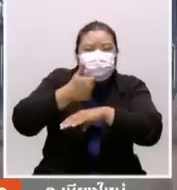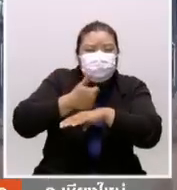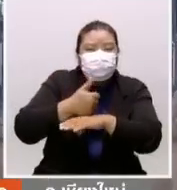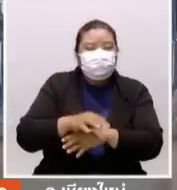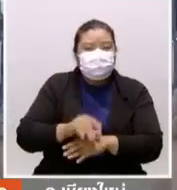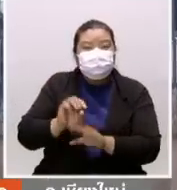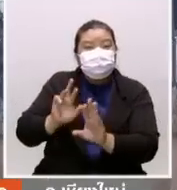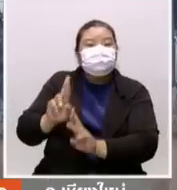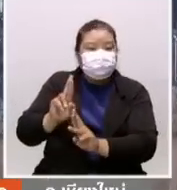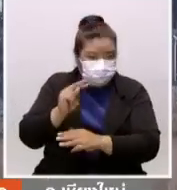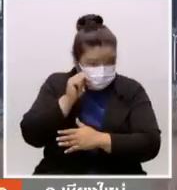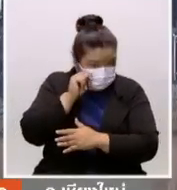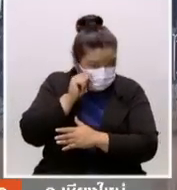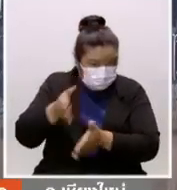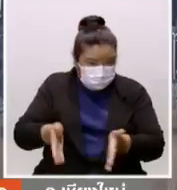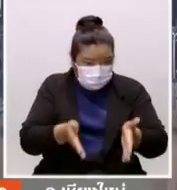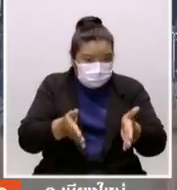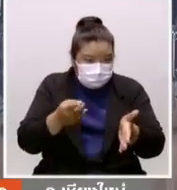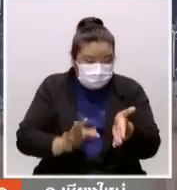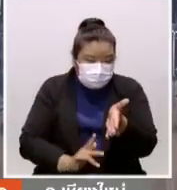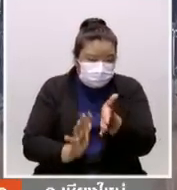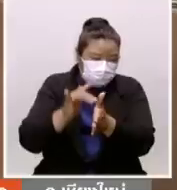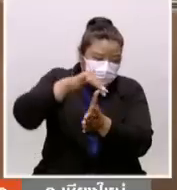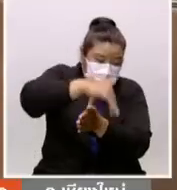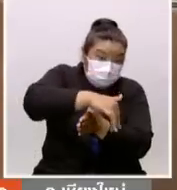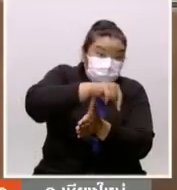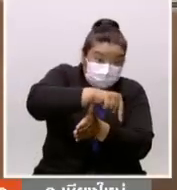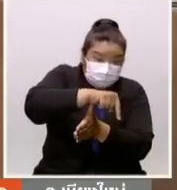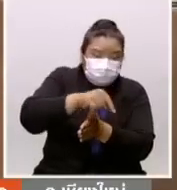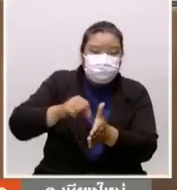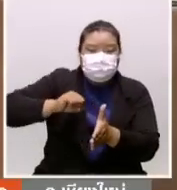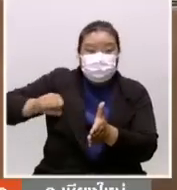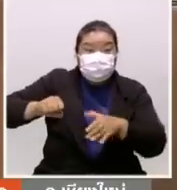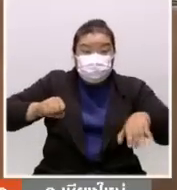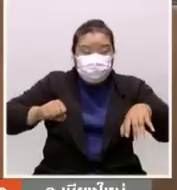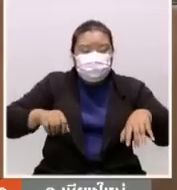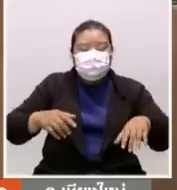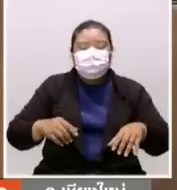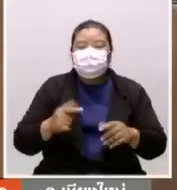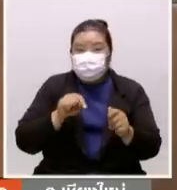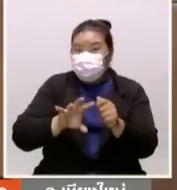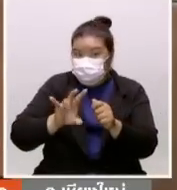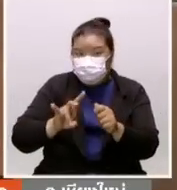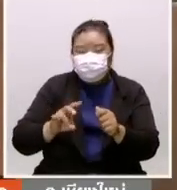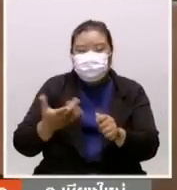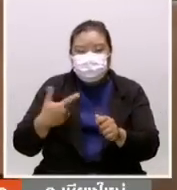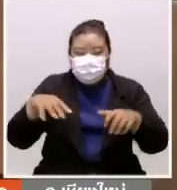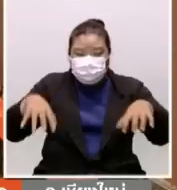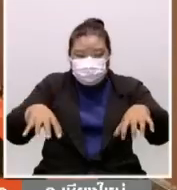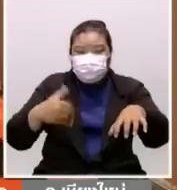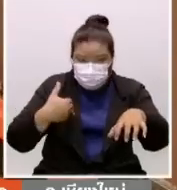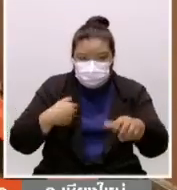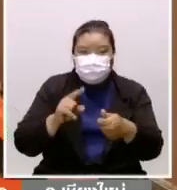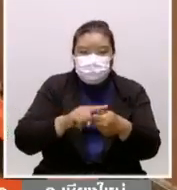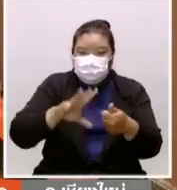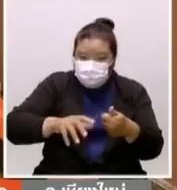ม่สั่งเฝ้าระวังแม่น้ำปิงล้นตลิ่งเข้าท่วมพื้นที่ลุ่มต่ำสองฝั่งแม่น้ำในพื้นที่7อำเภอท้ายน้ำด้วยกันนั่นก็คืออ